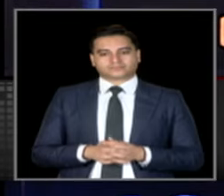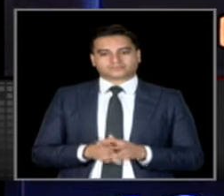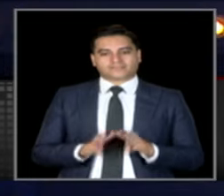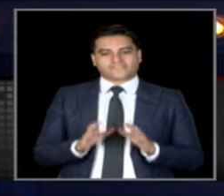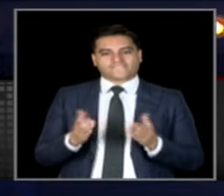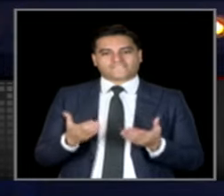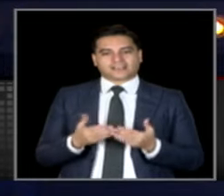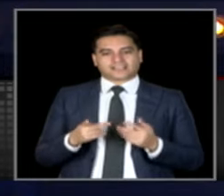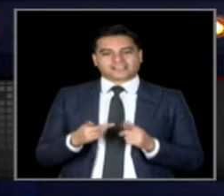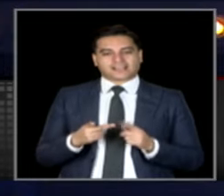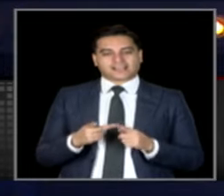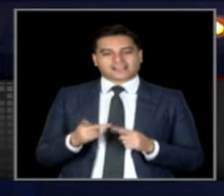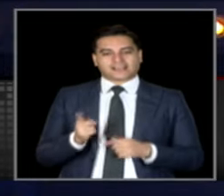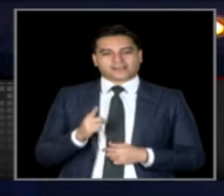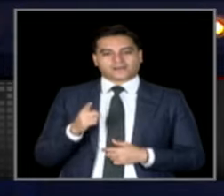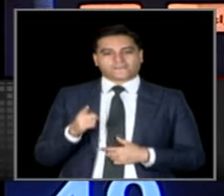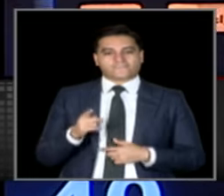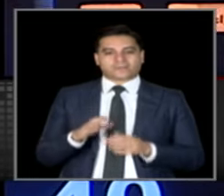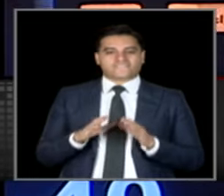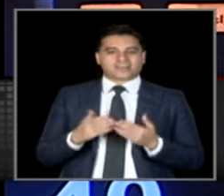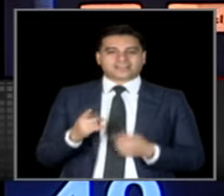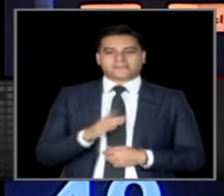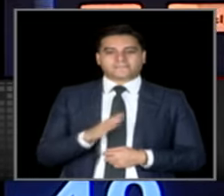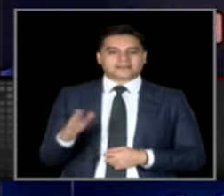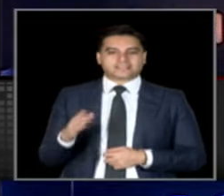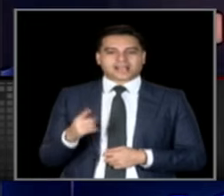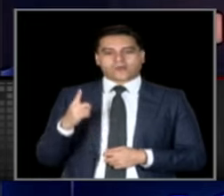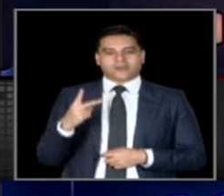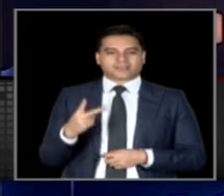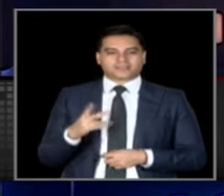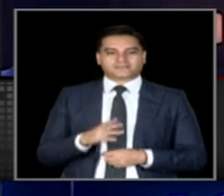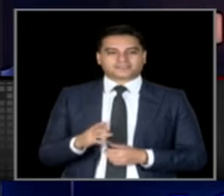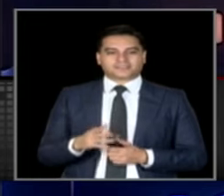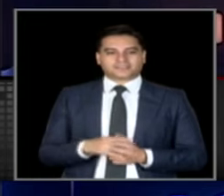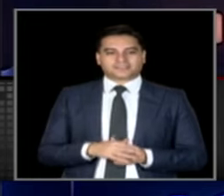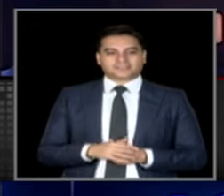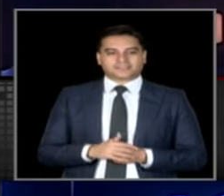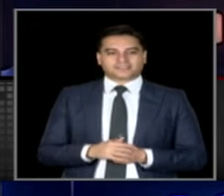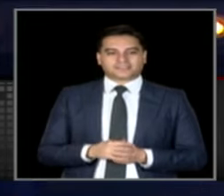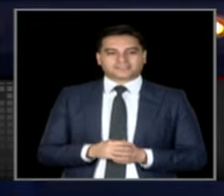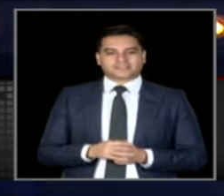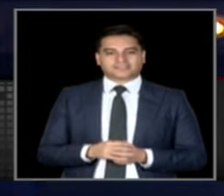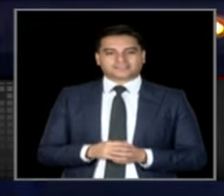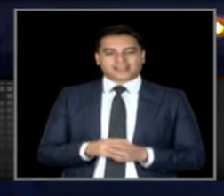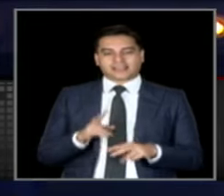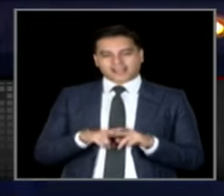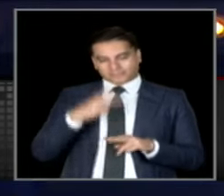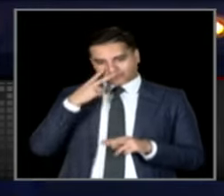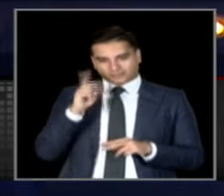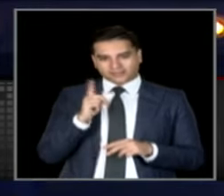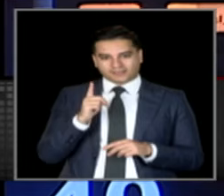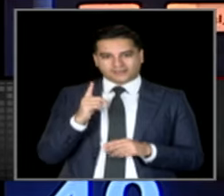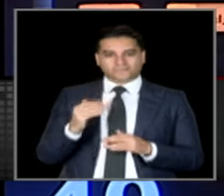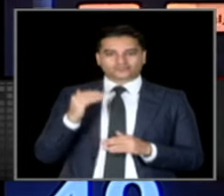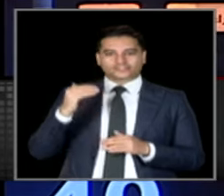فريق تاني. هو فريق بس. طب قلت أول ليه؟ كان نجمة. أنا النجمة ده دعتني. مستقبل